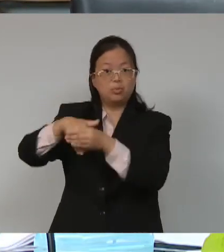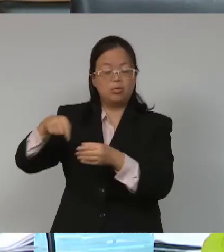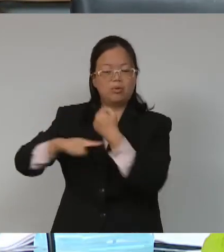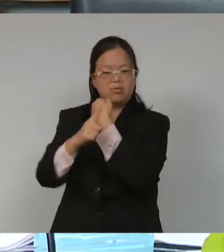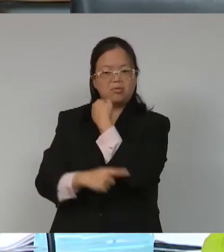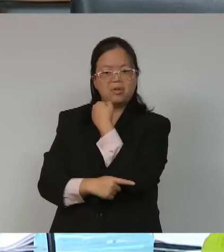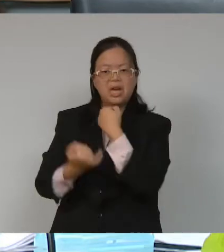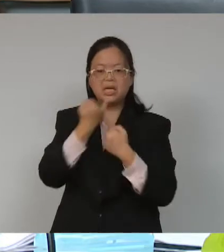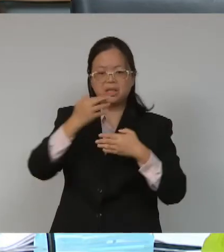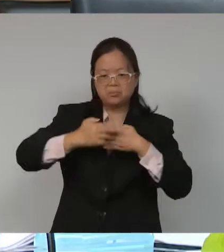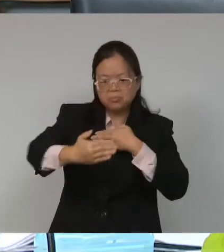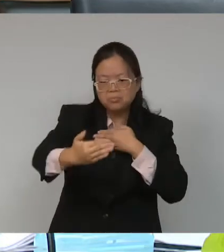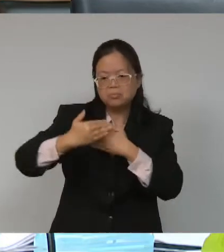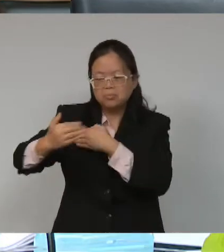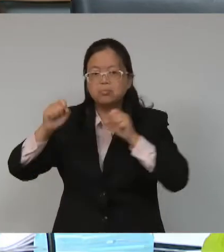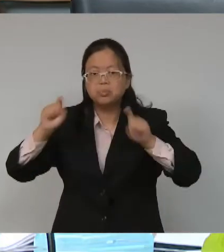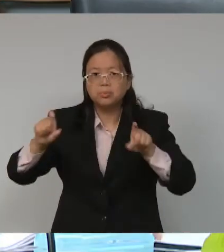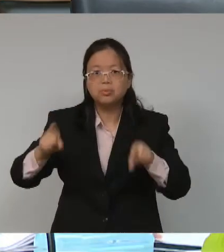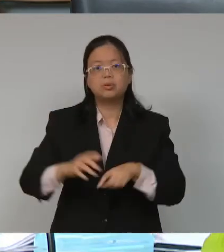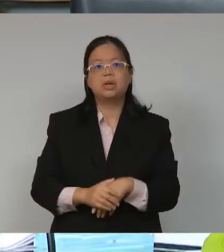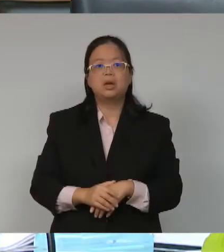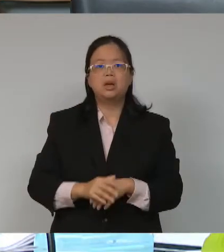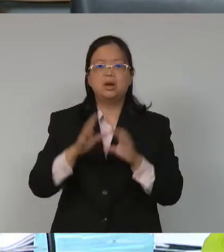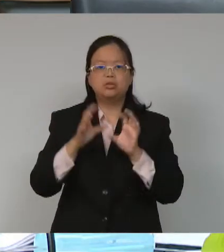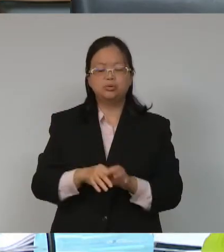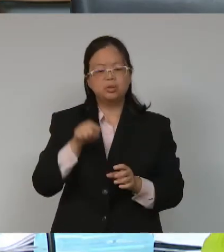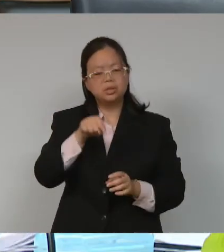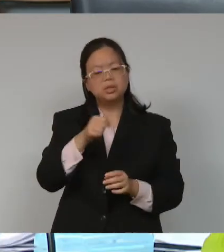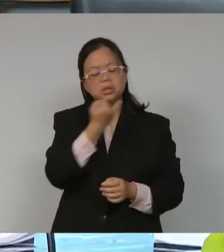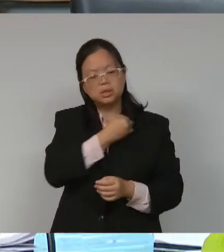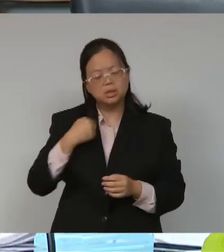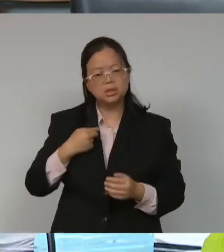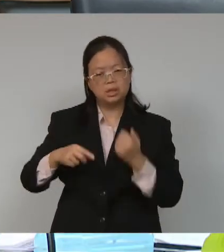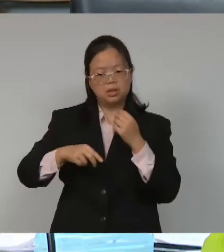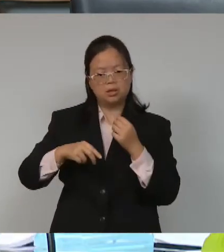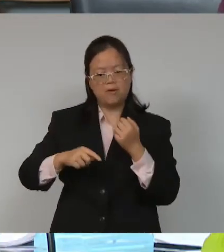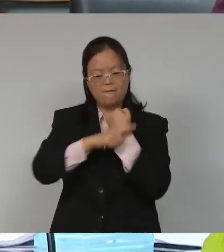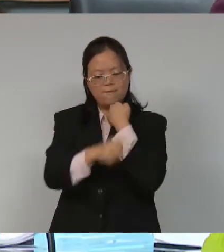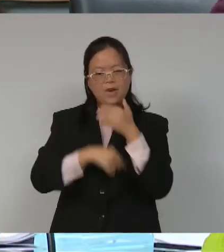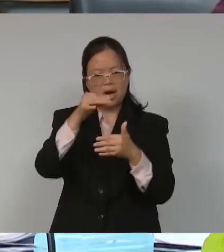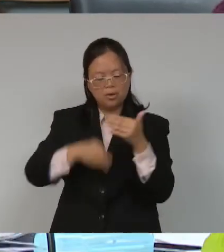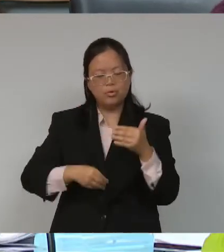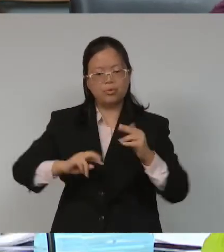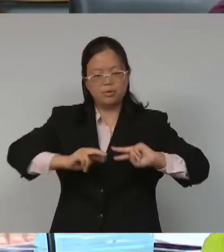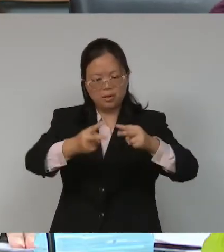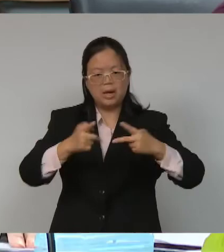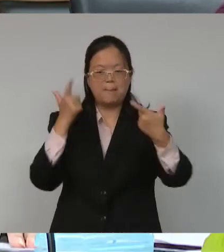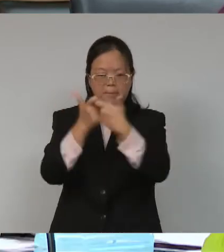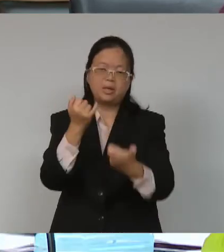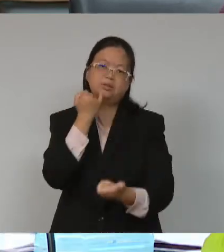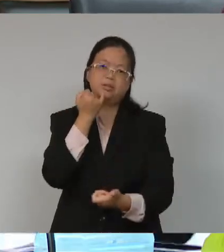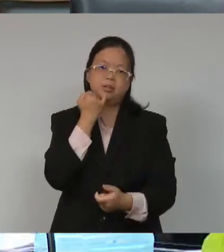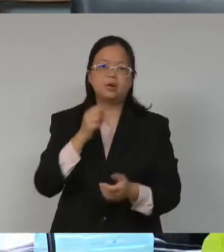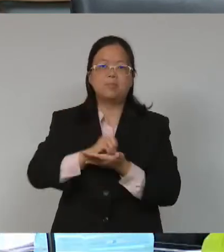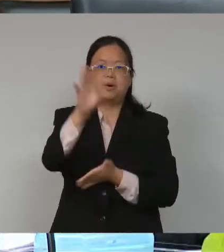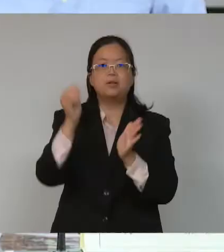同程序，它本来在法律解释上就可以处理了，所以我个人看法说啊，应该是没有什么问题。我想我就报告到这边，